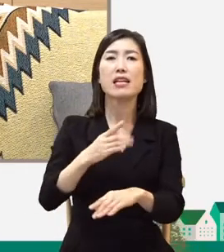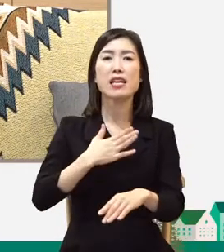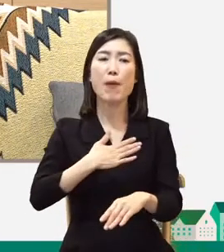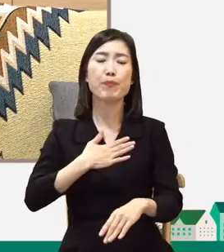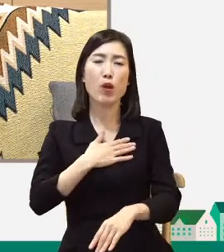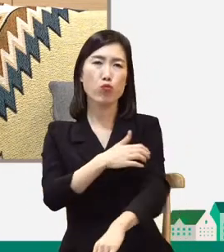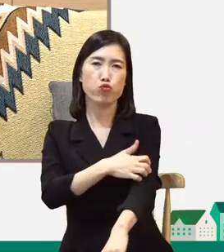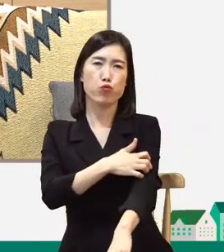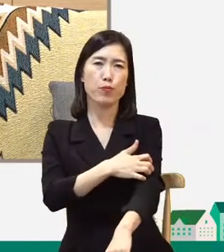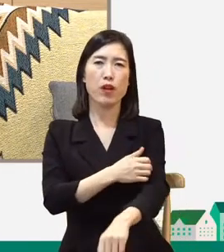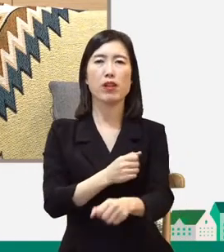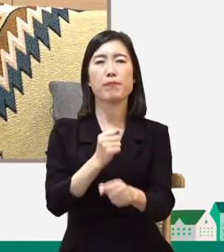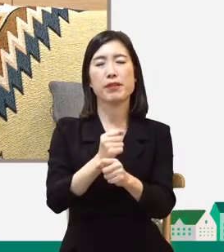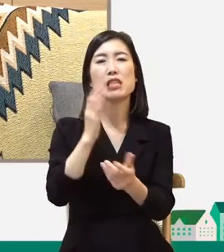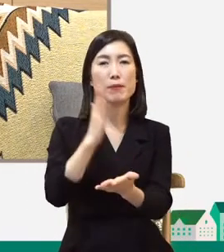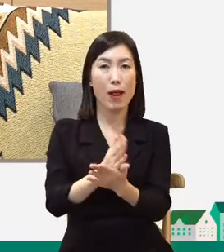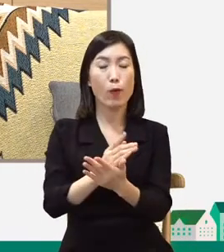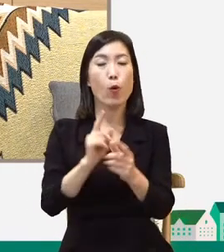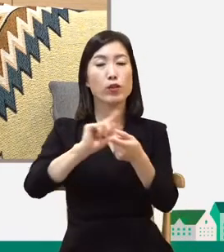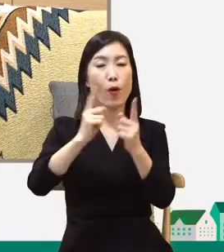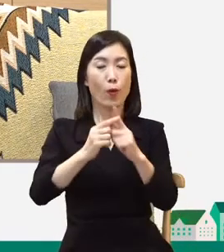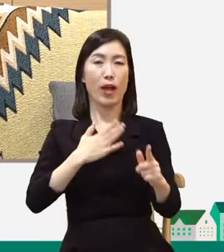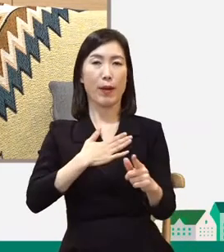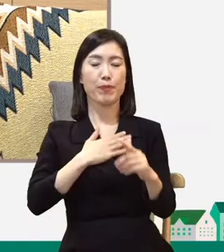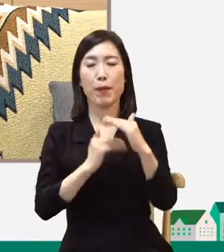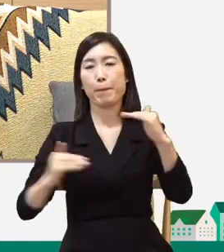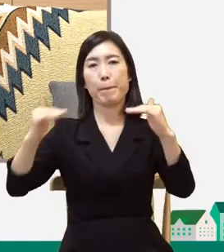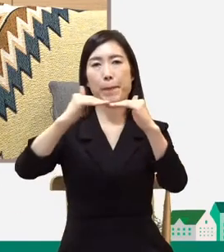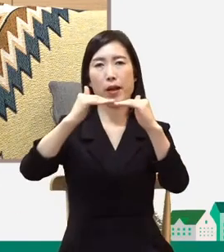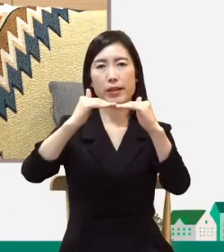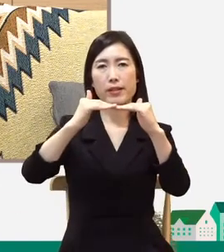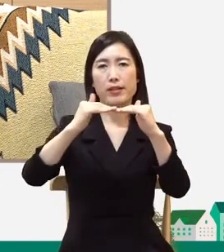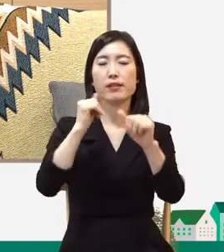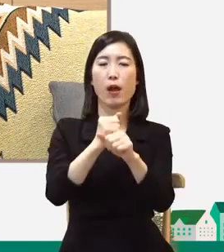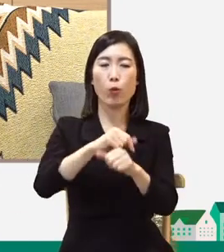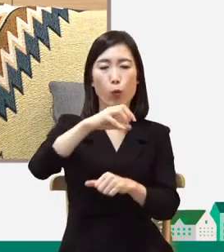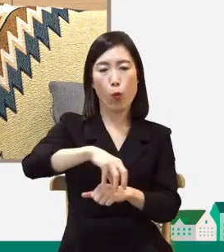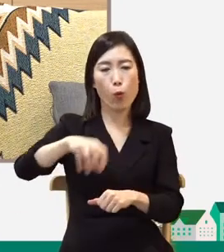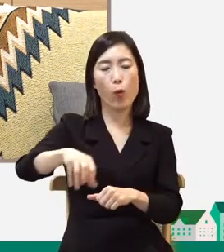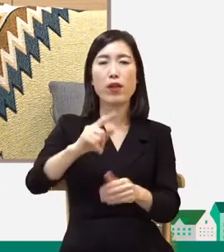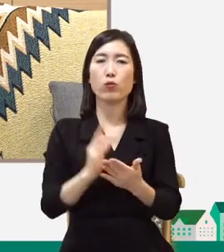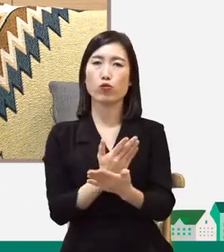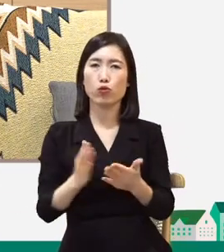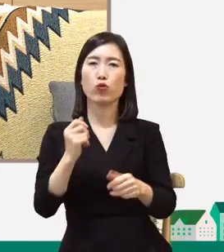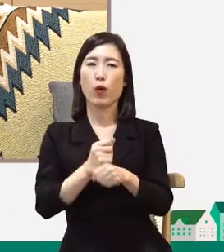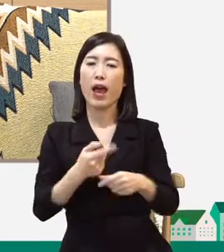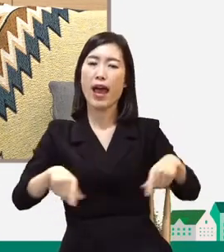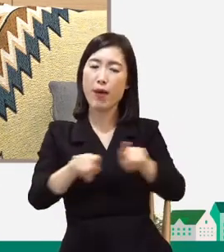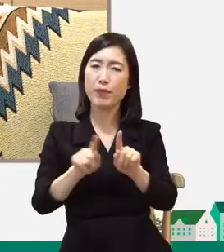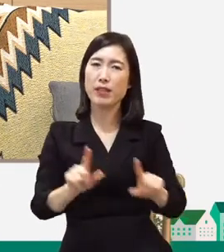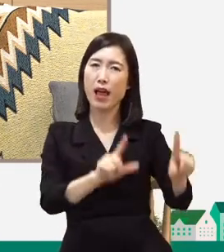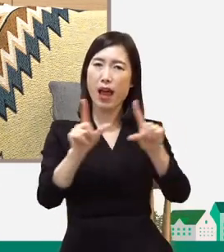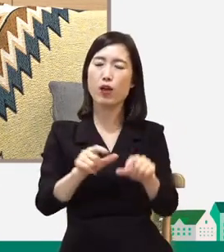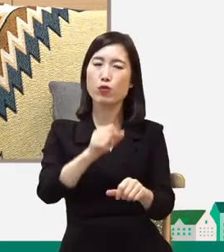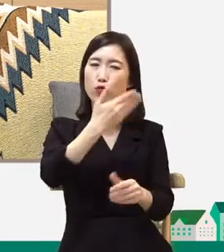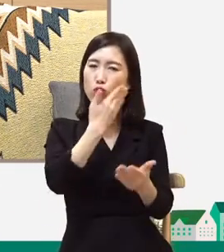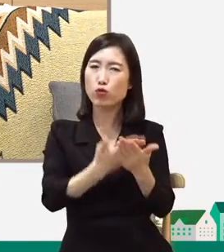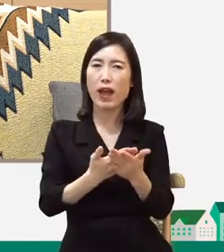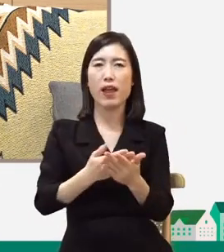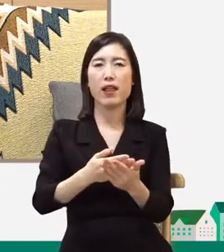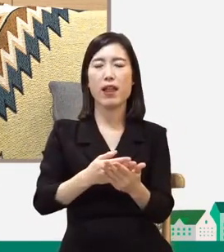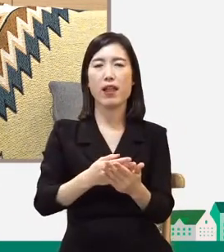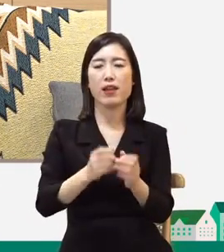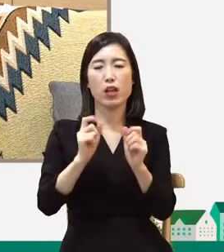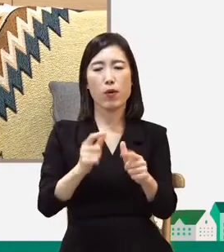감정의 불평등이 아니라 서로 평등하게 그 공간을 누리고 그렇게 갈 수 있는 중요한 기제가 되는 게